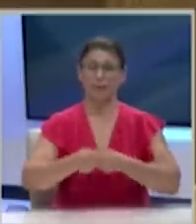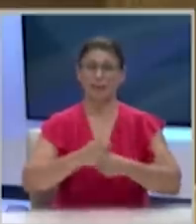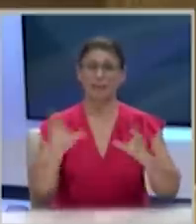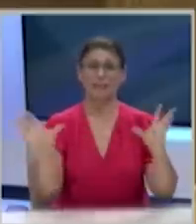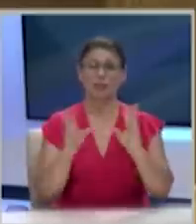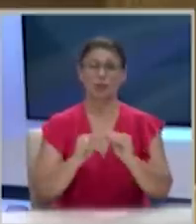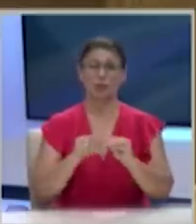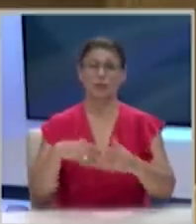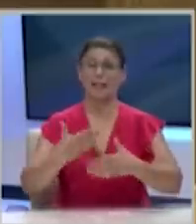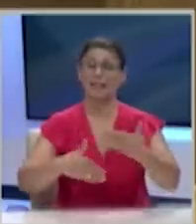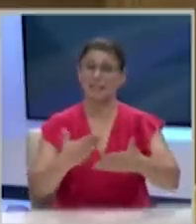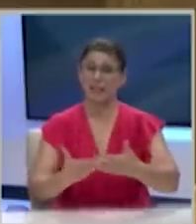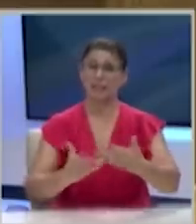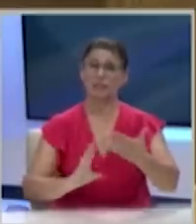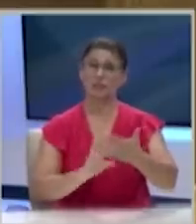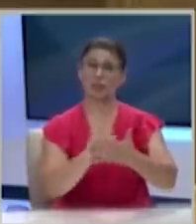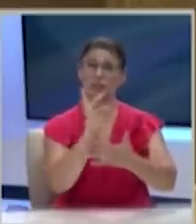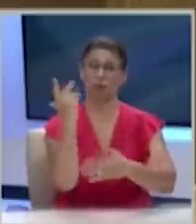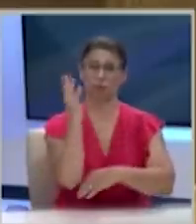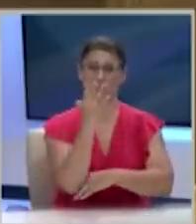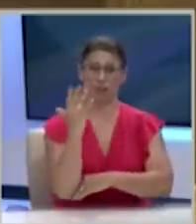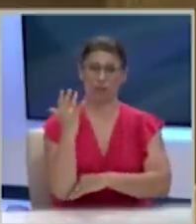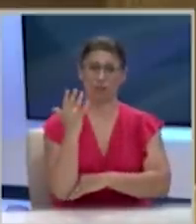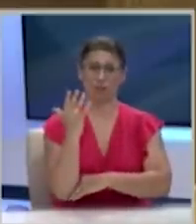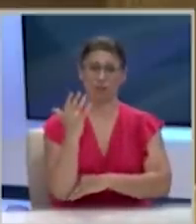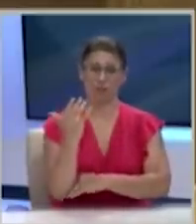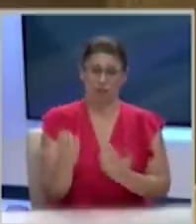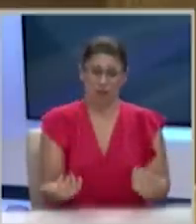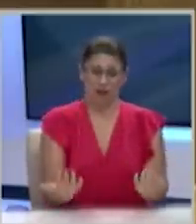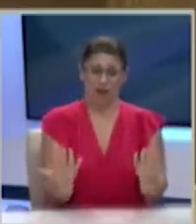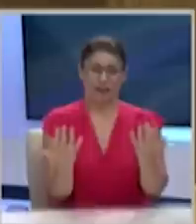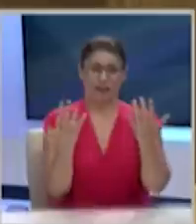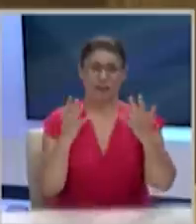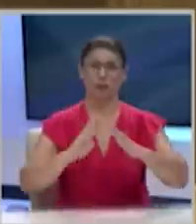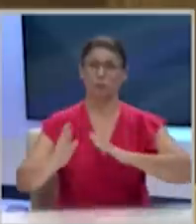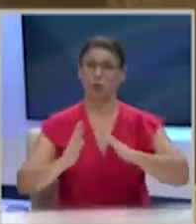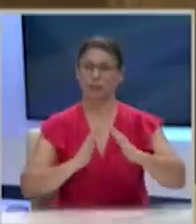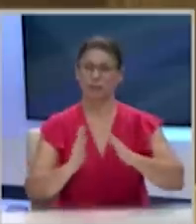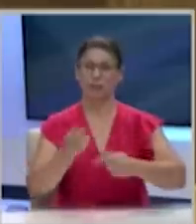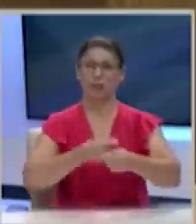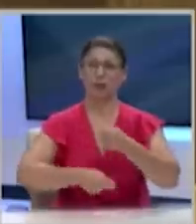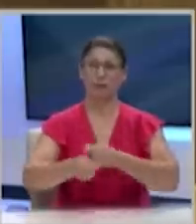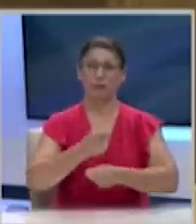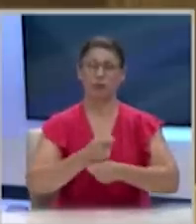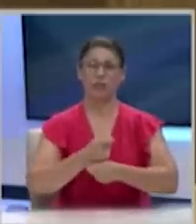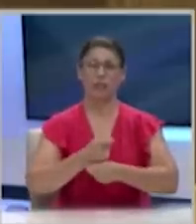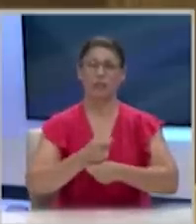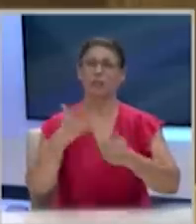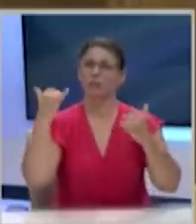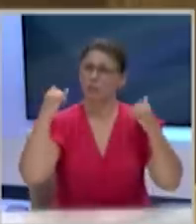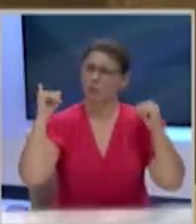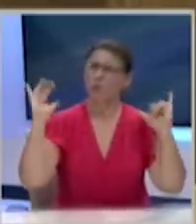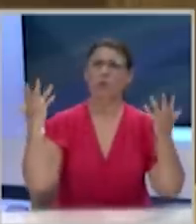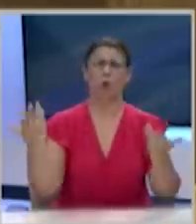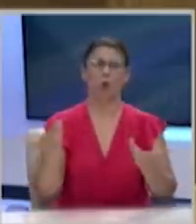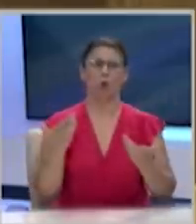συνολική εξέλιξη και βελτίωση του δάσους, την αναγέννησή του, την προστασία και διαχείριση της άγριας πανίδας, των